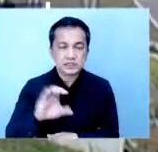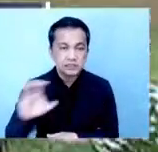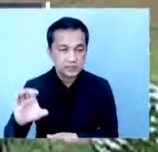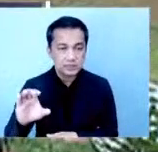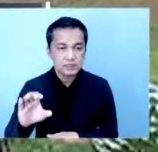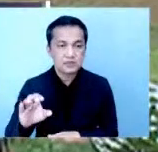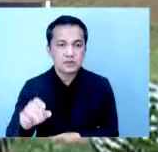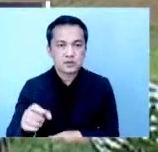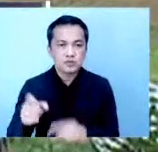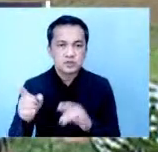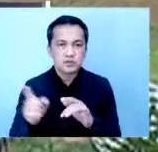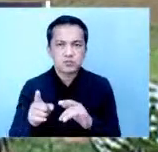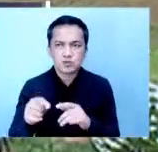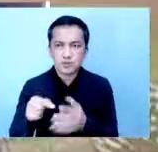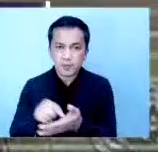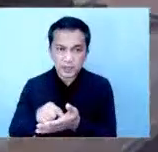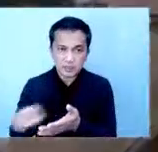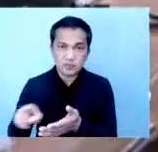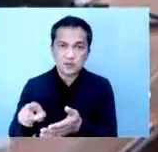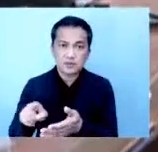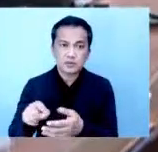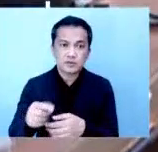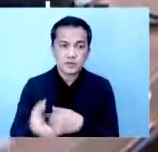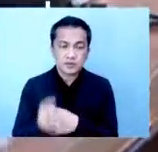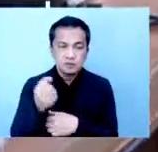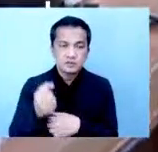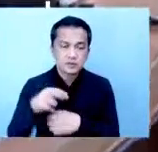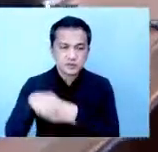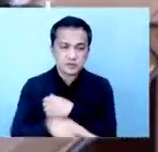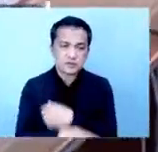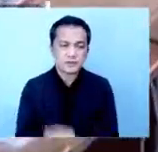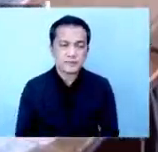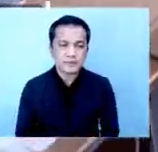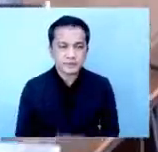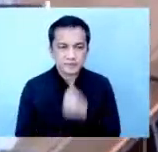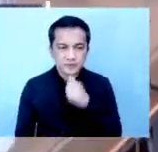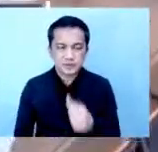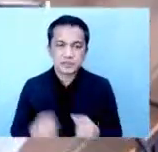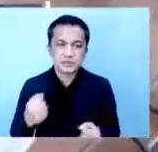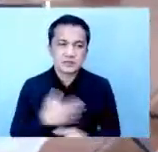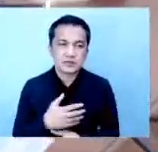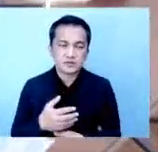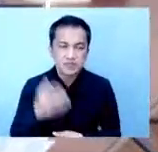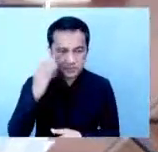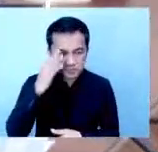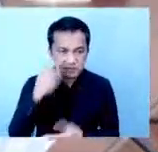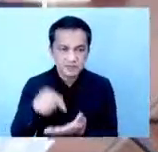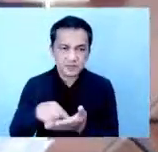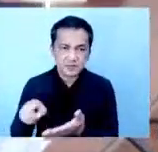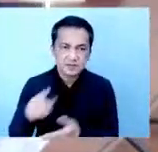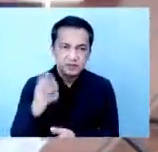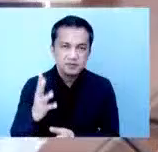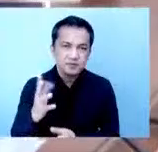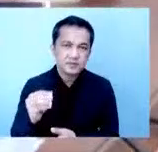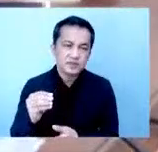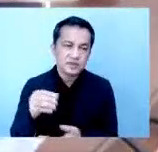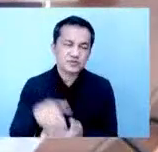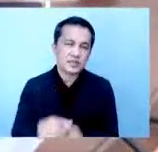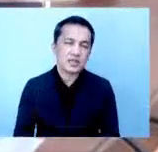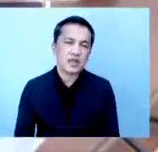mga may-ari ng naturang resort. Hindi rin nga sila natatakot kasi alam nila magbabayad lang naman kami ng 50,000 pesos